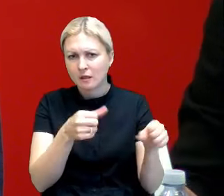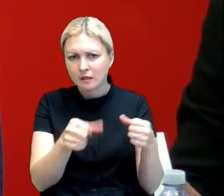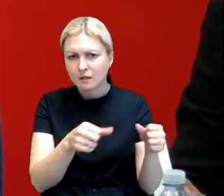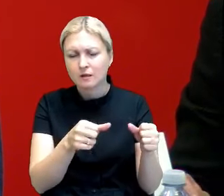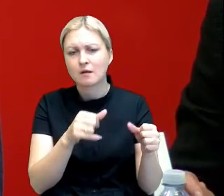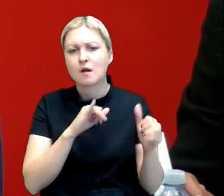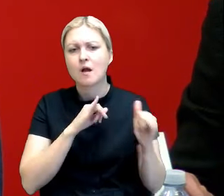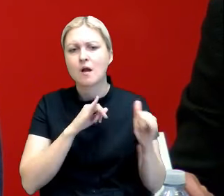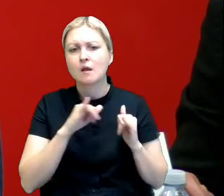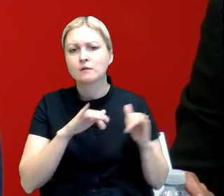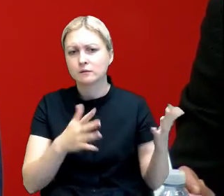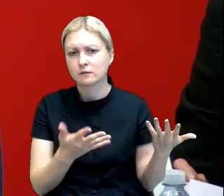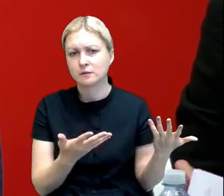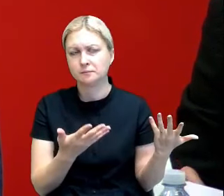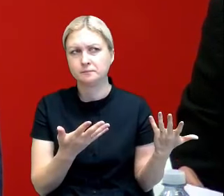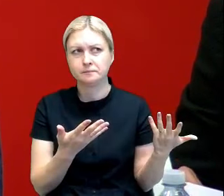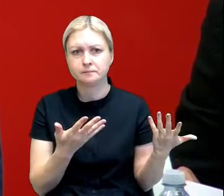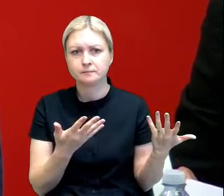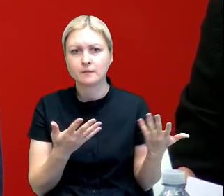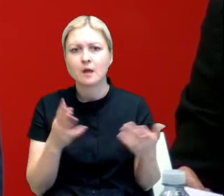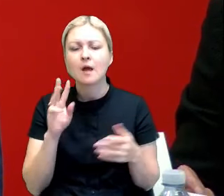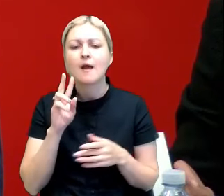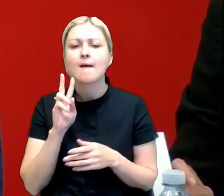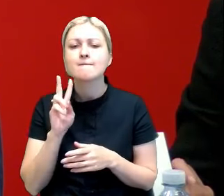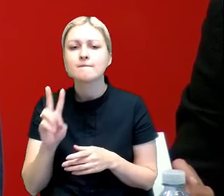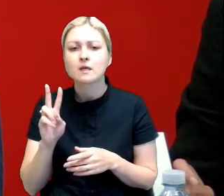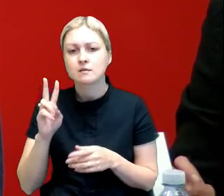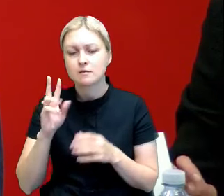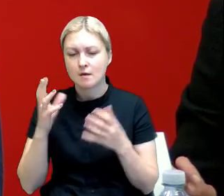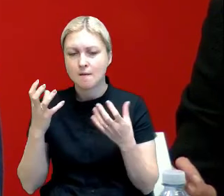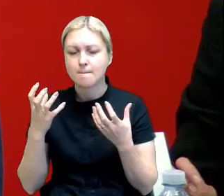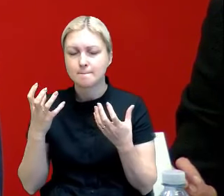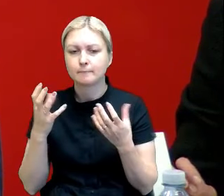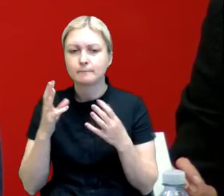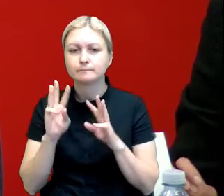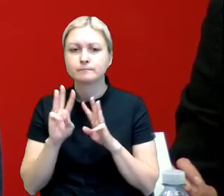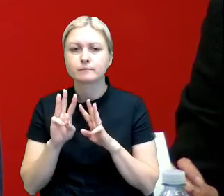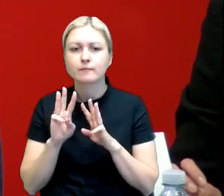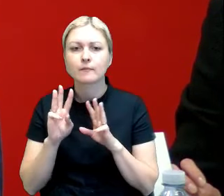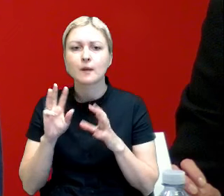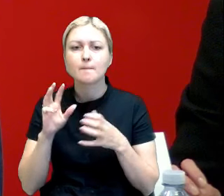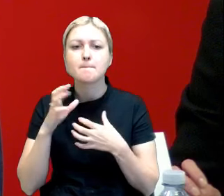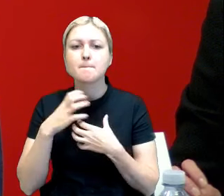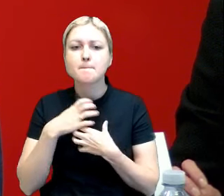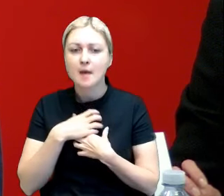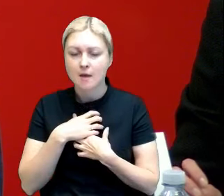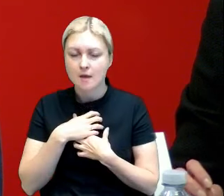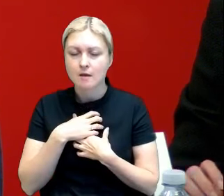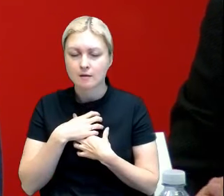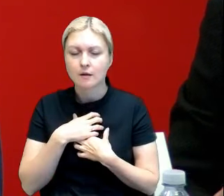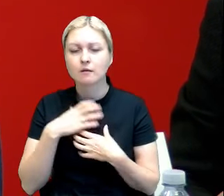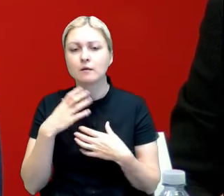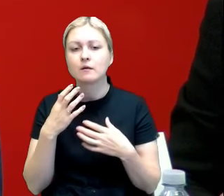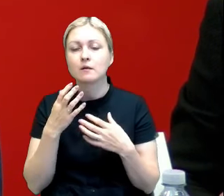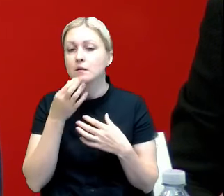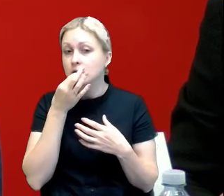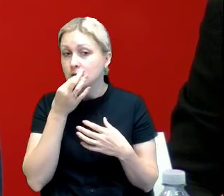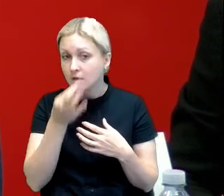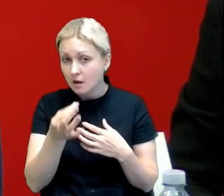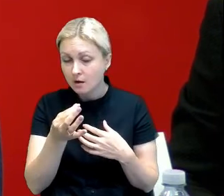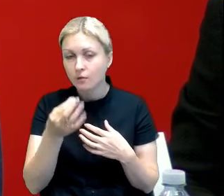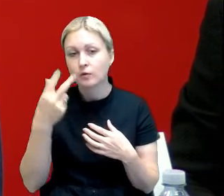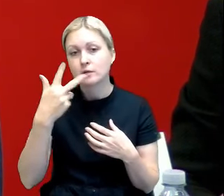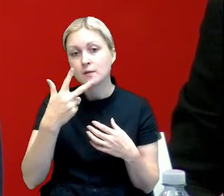ką tik įvardino vicemerė vaidą raugelė baigiasi tuom kad 35 sveikatos įstaigos veikiančios